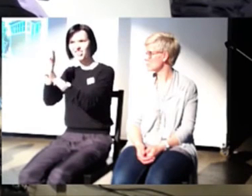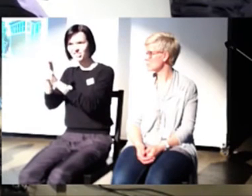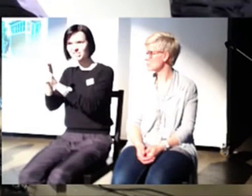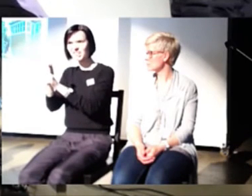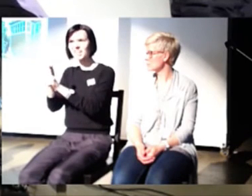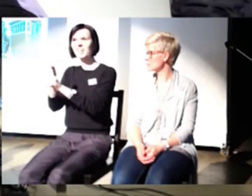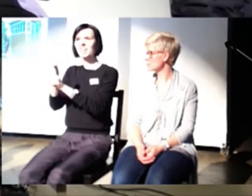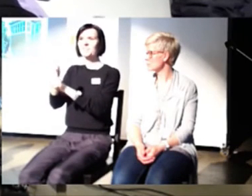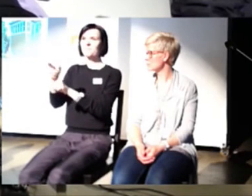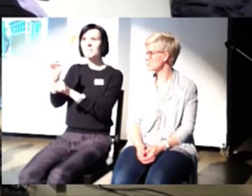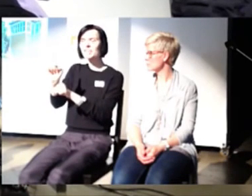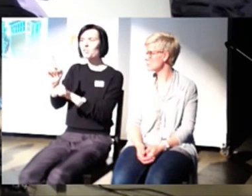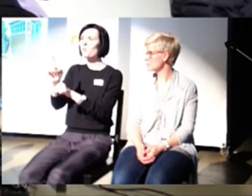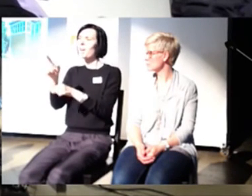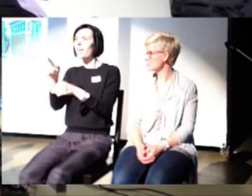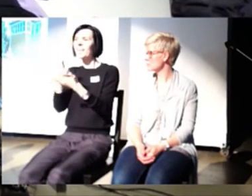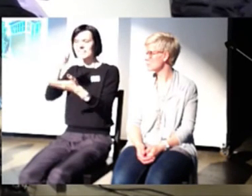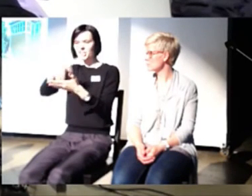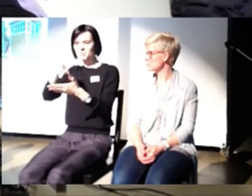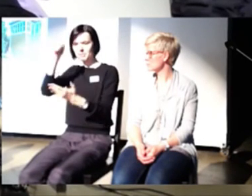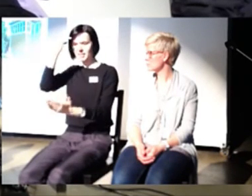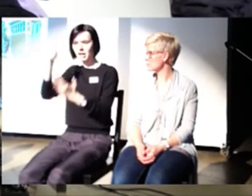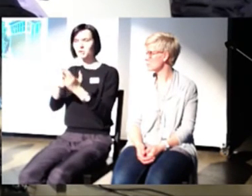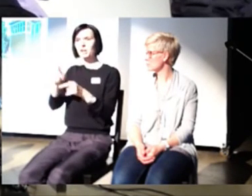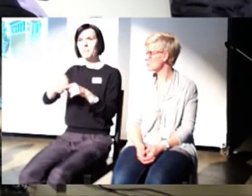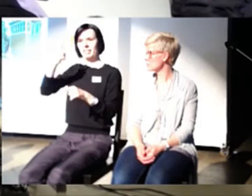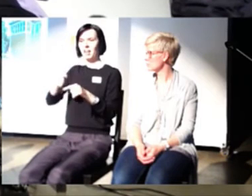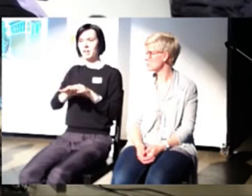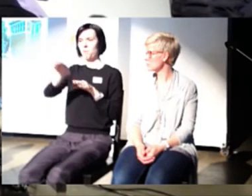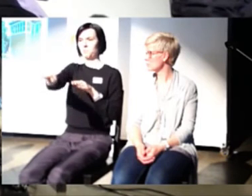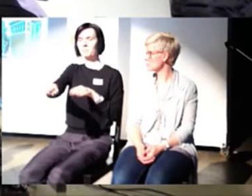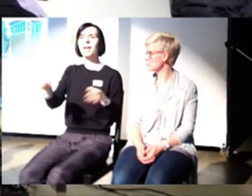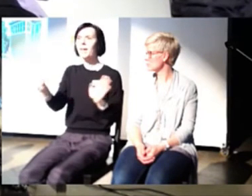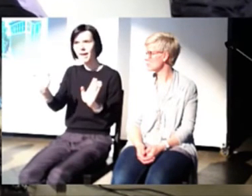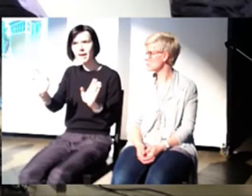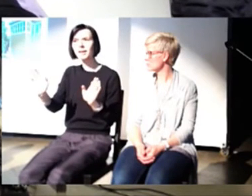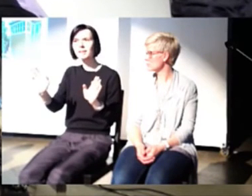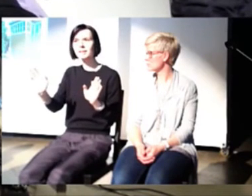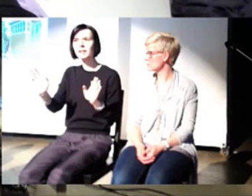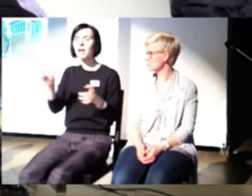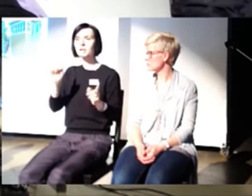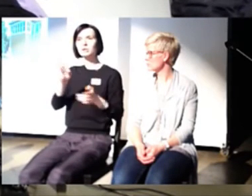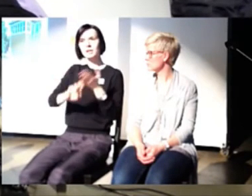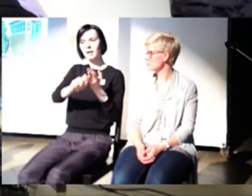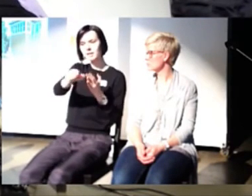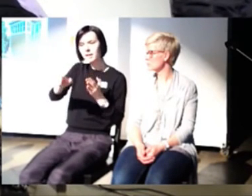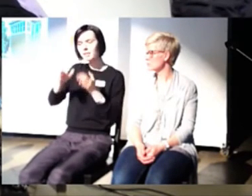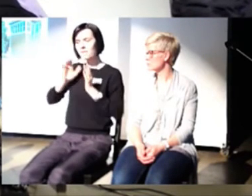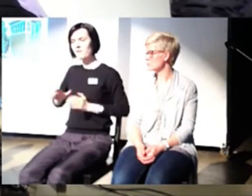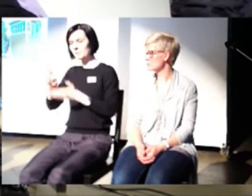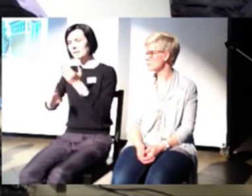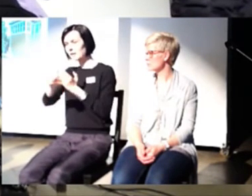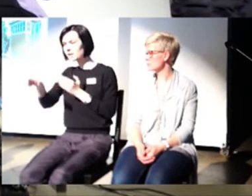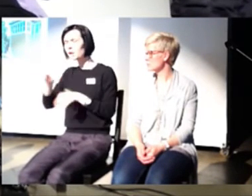pelkästään metalliritillä luiskia ja valkoisia kylppäreitä. Se voi olla paljon muuta, varsinkin jos sen tekee taiteilijat ja vammaiset taiteilijat ja